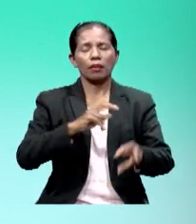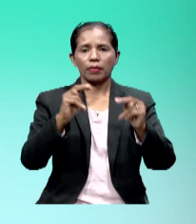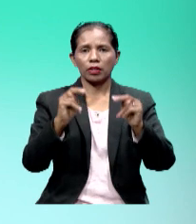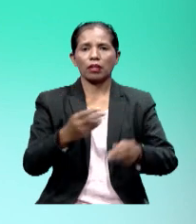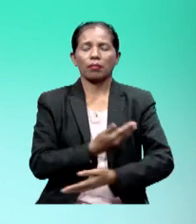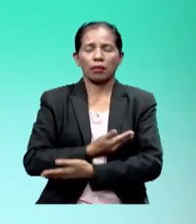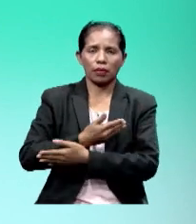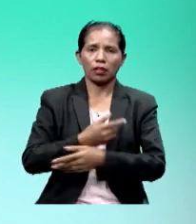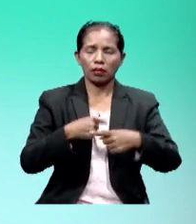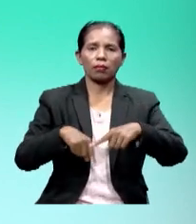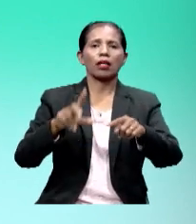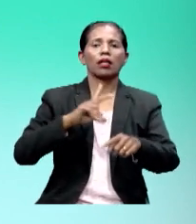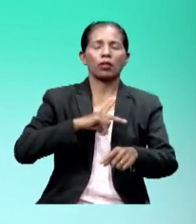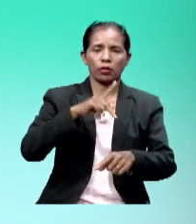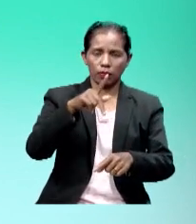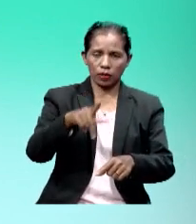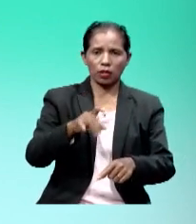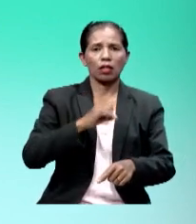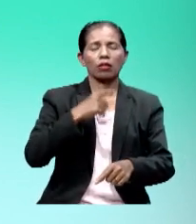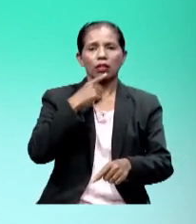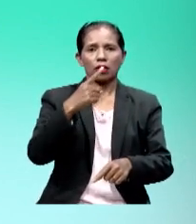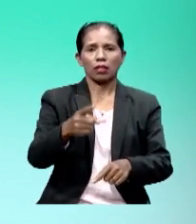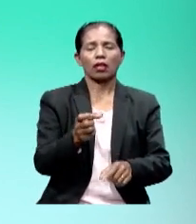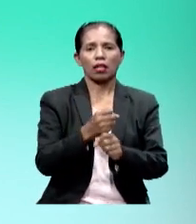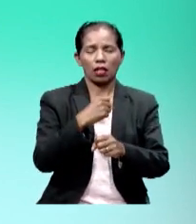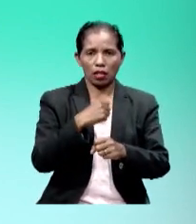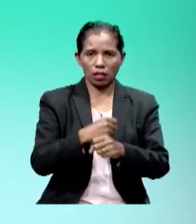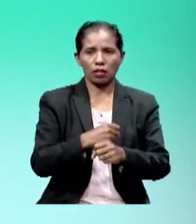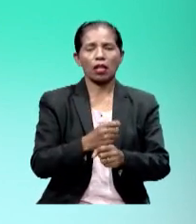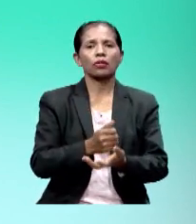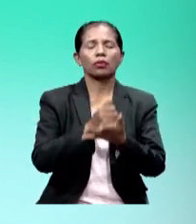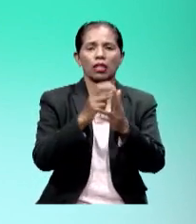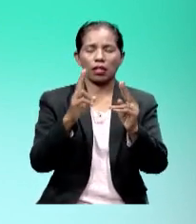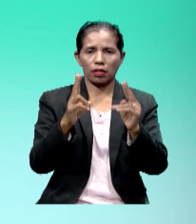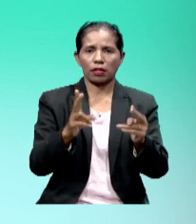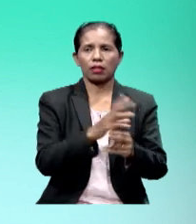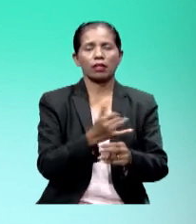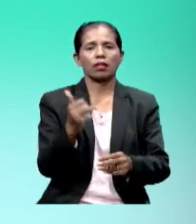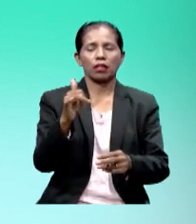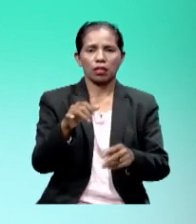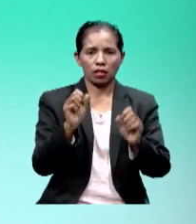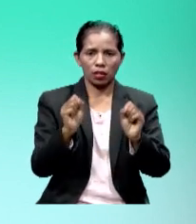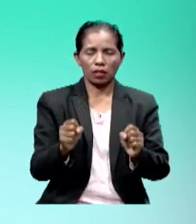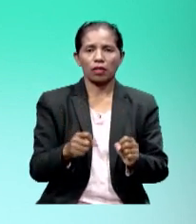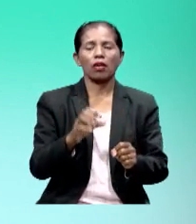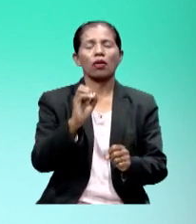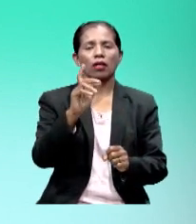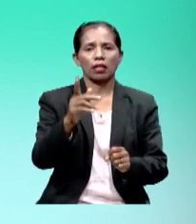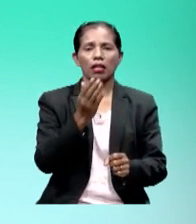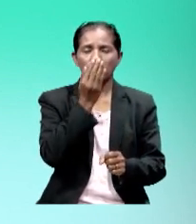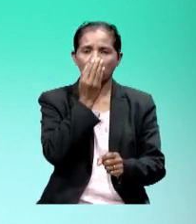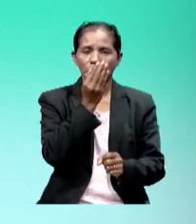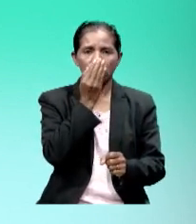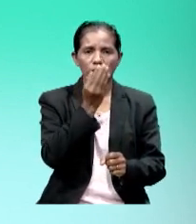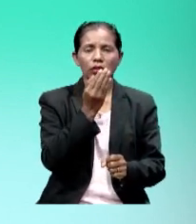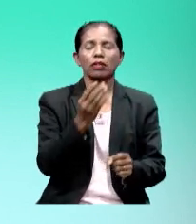bene rujuk ba Los Palus mai se hau dia sane in halotia be tindakan rumalai antau sira konsegi duni hau dan oksigen ne ba be pasante